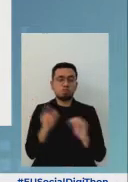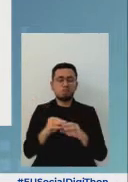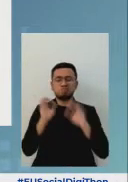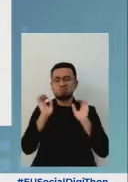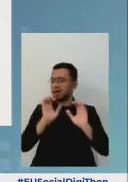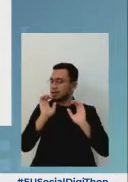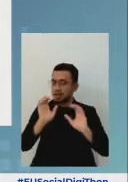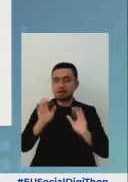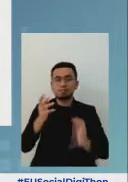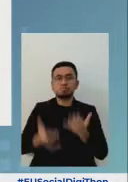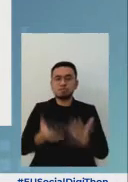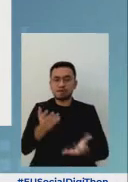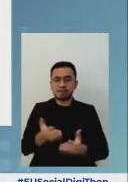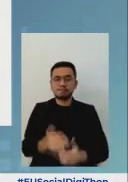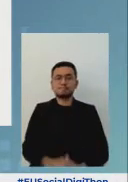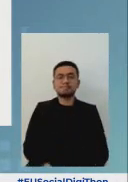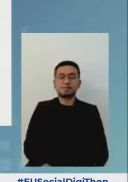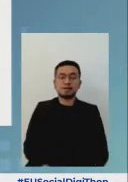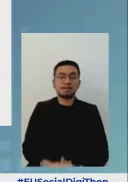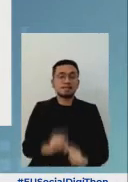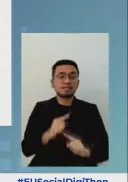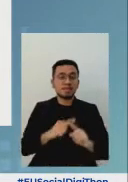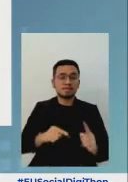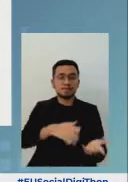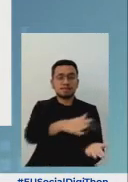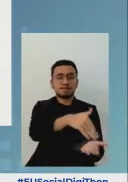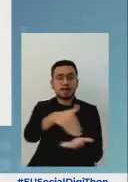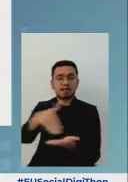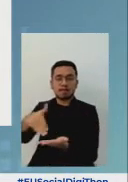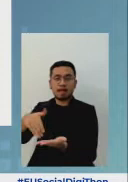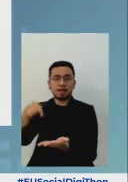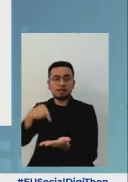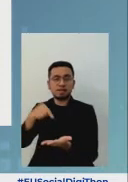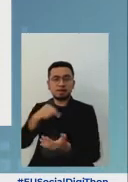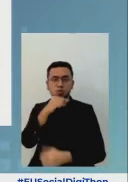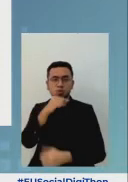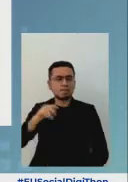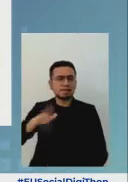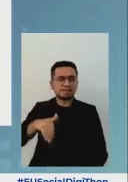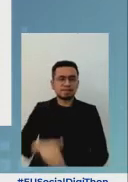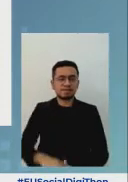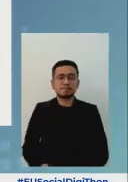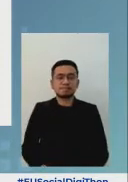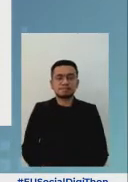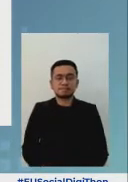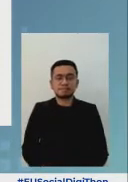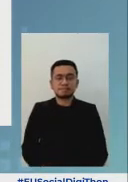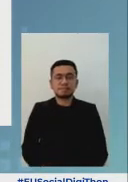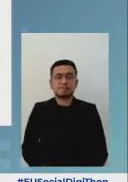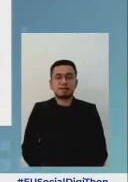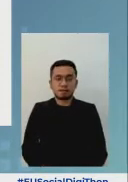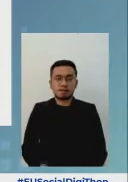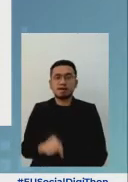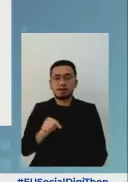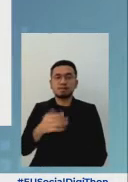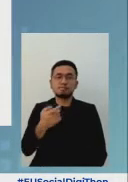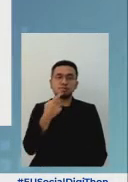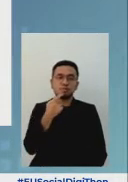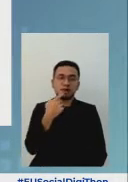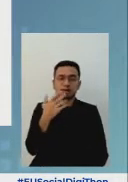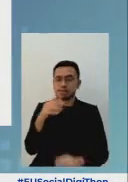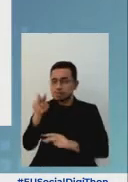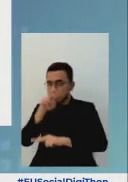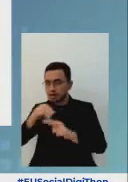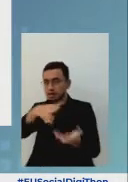bahwa ketersediaan data itu ternyata masih cukup kurang ya, karena saya coba cari gitu data-data yang mungkin lebih